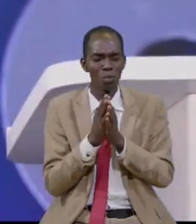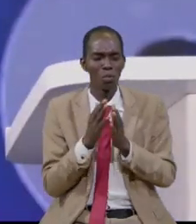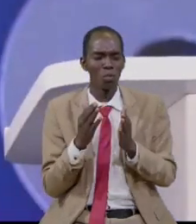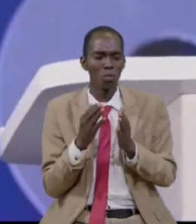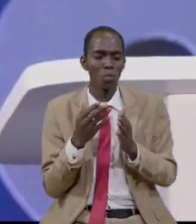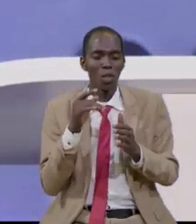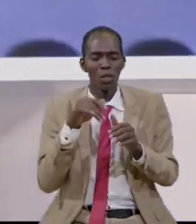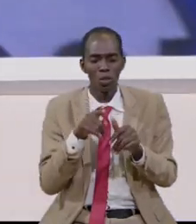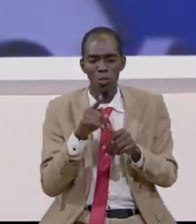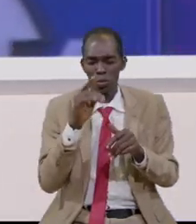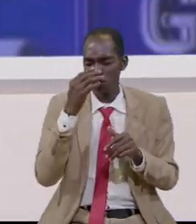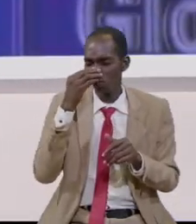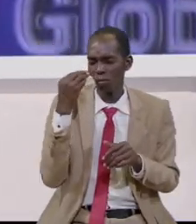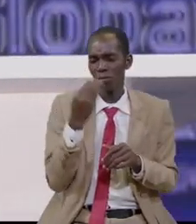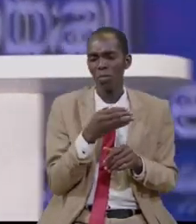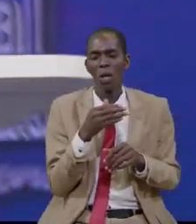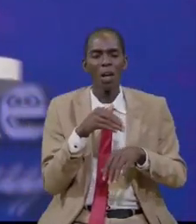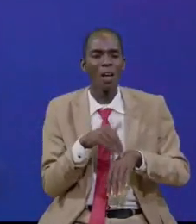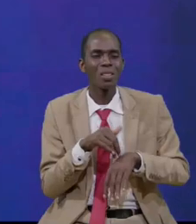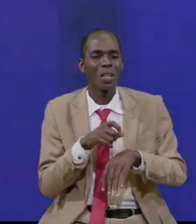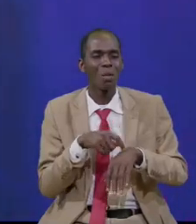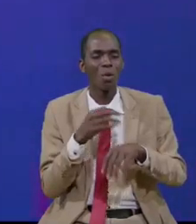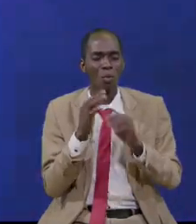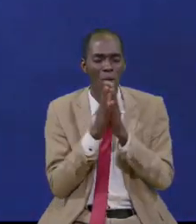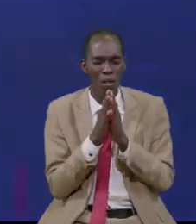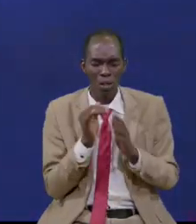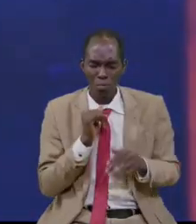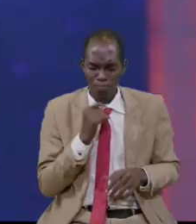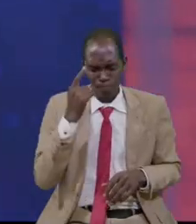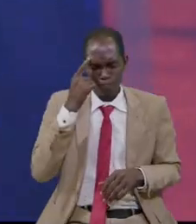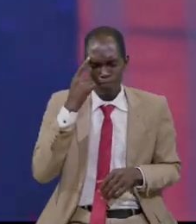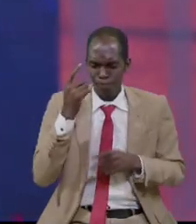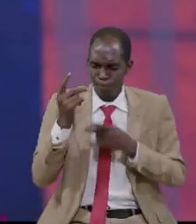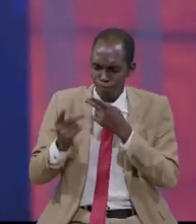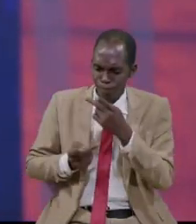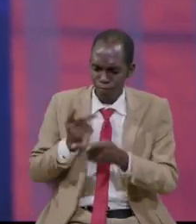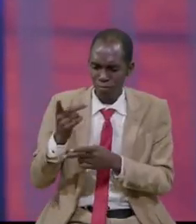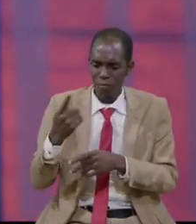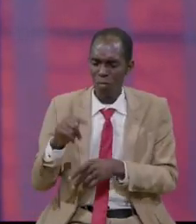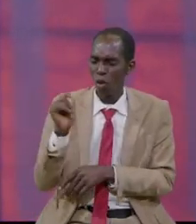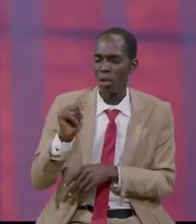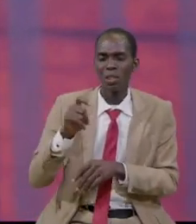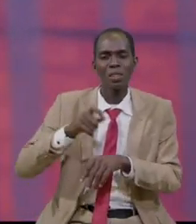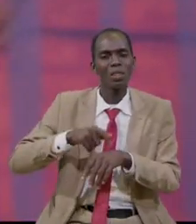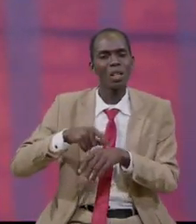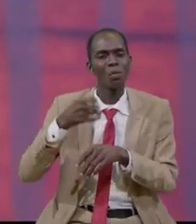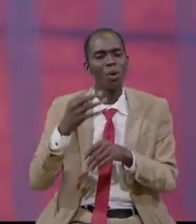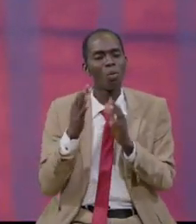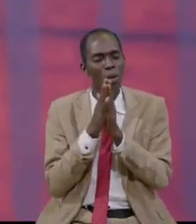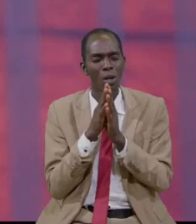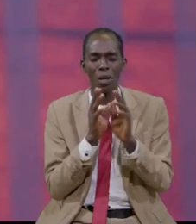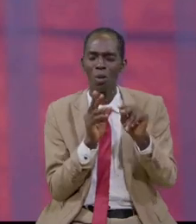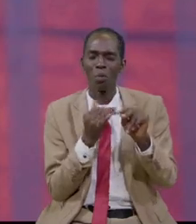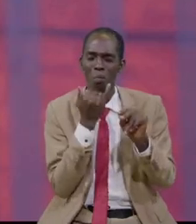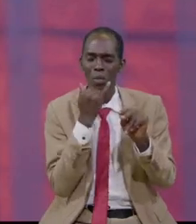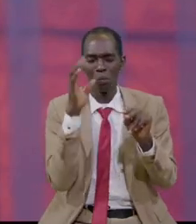vous négligez au moment de la prière? Vous voulez aller aux toilettes maintenant. Vous négligez quelque chose. Avant de revenir,